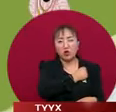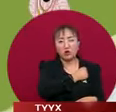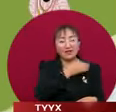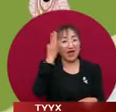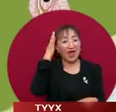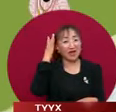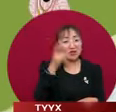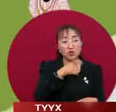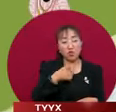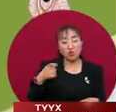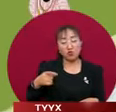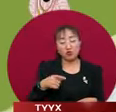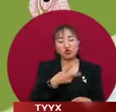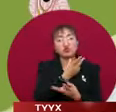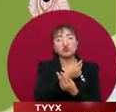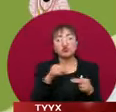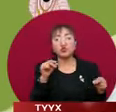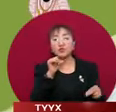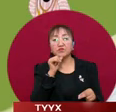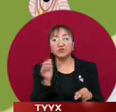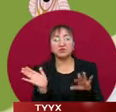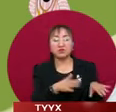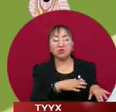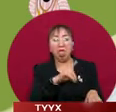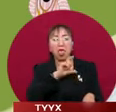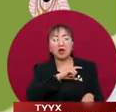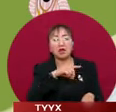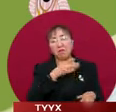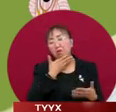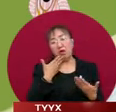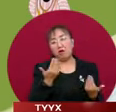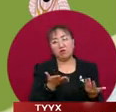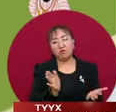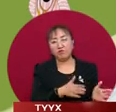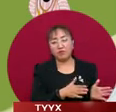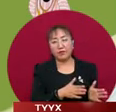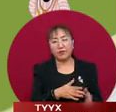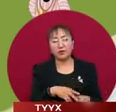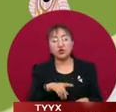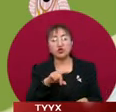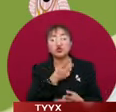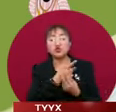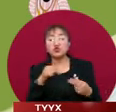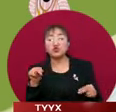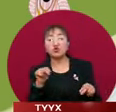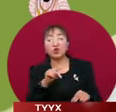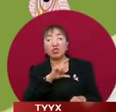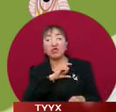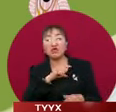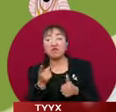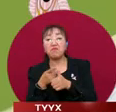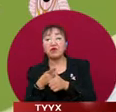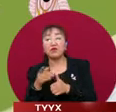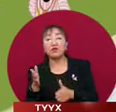гадаадын иргэд нь чөлөөт бас иргэд. Тэд ямар ч эрх мэдлгүй, харин чөлөөт иргэдэд ирчүүд ордог байсан байгаа юм.